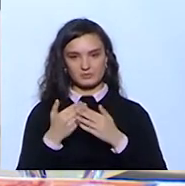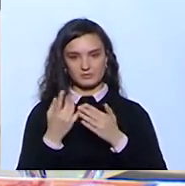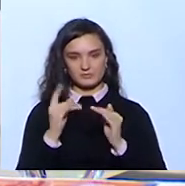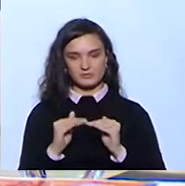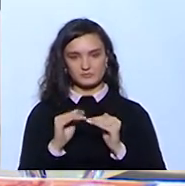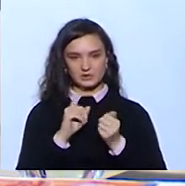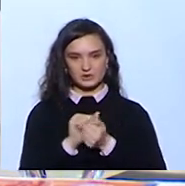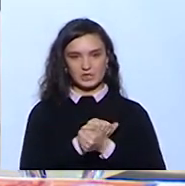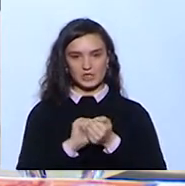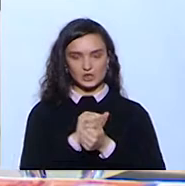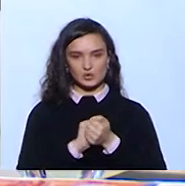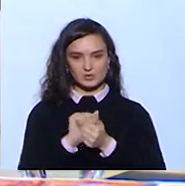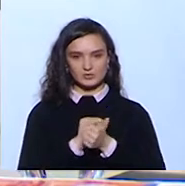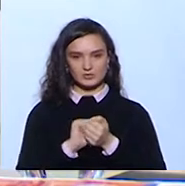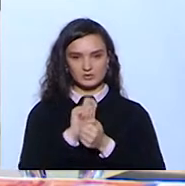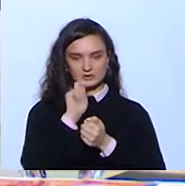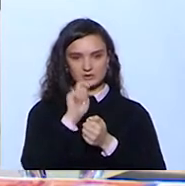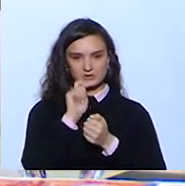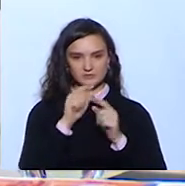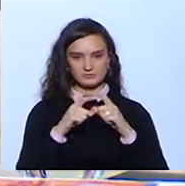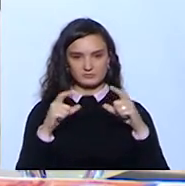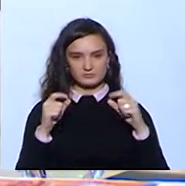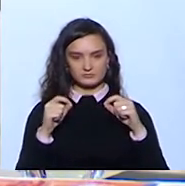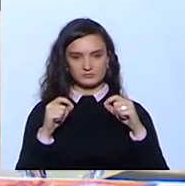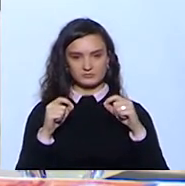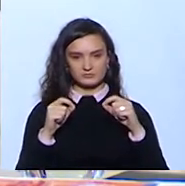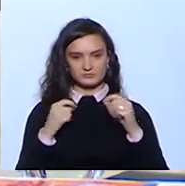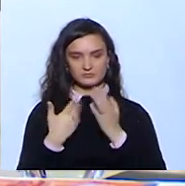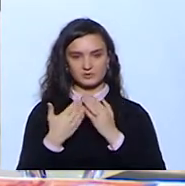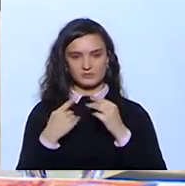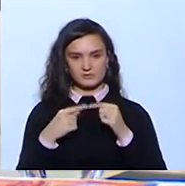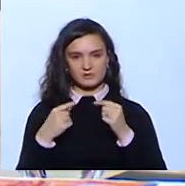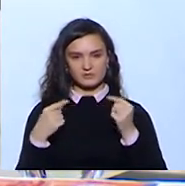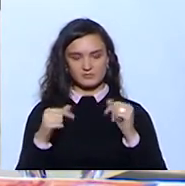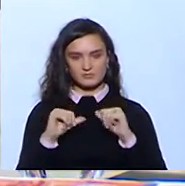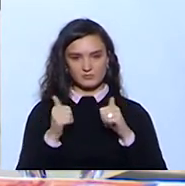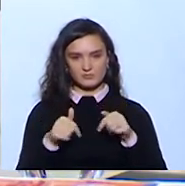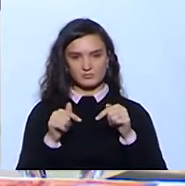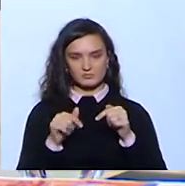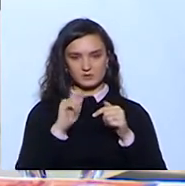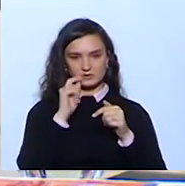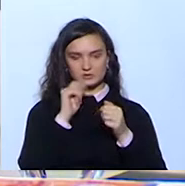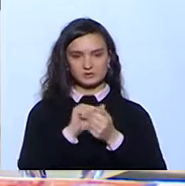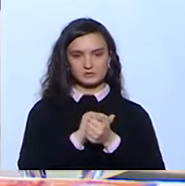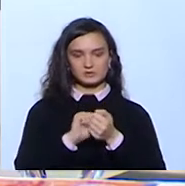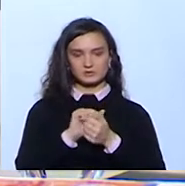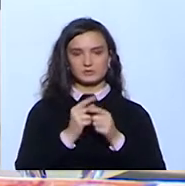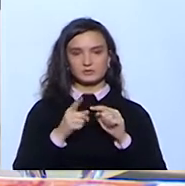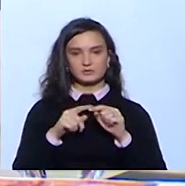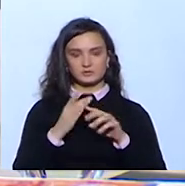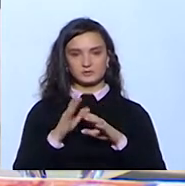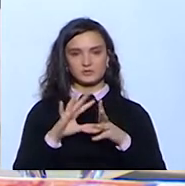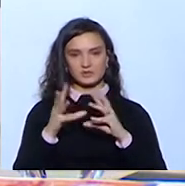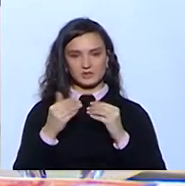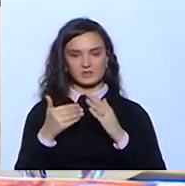ბავშვმა ჩაღეჭოს ეს საღეჭი საშუალება. Გვაქვს სხვადასხვა ტიპის და სტრუქტურის საღეჭი საშუალებები. ეს არის